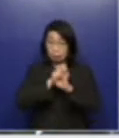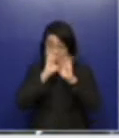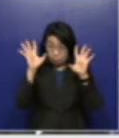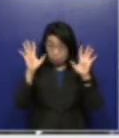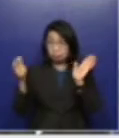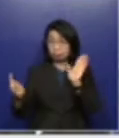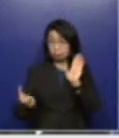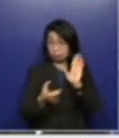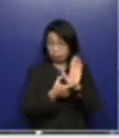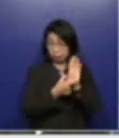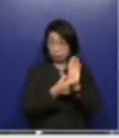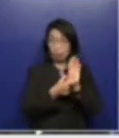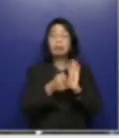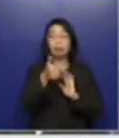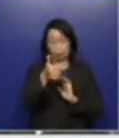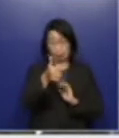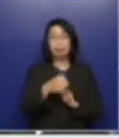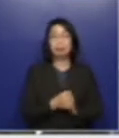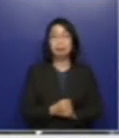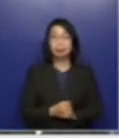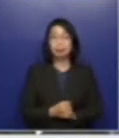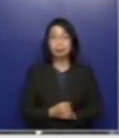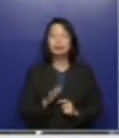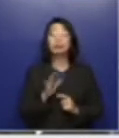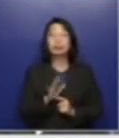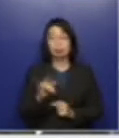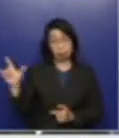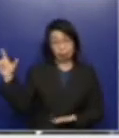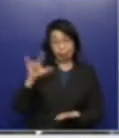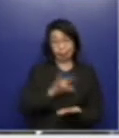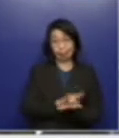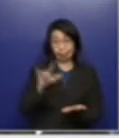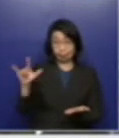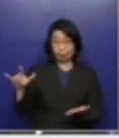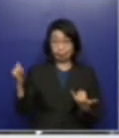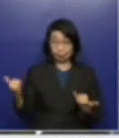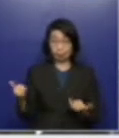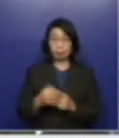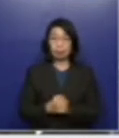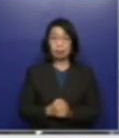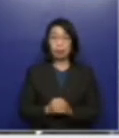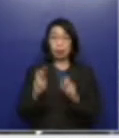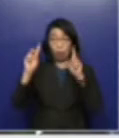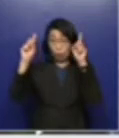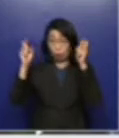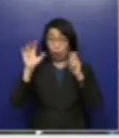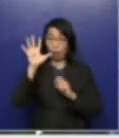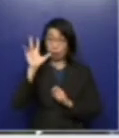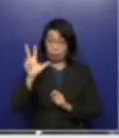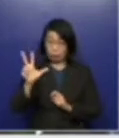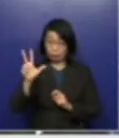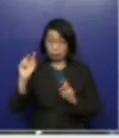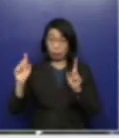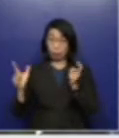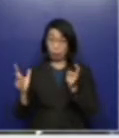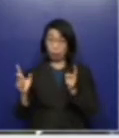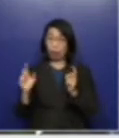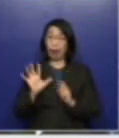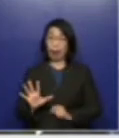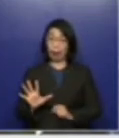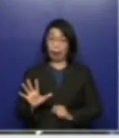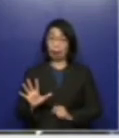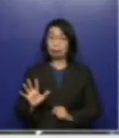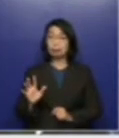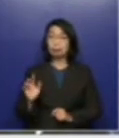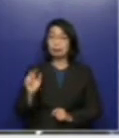หว่างที่อยู่บ้านเราไปจีนอีกนะครับไปกลับ2ข้อนี่ครับมันเป็นมูลเหตุเบื้อง